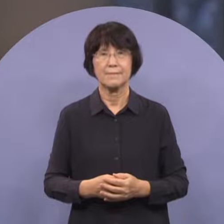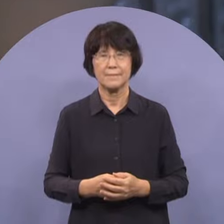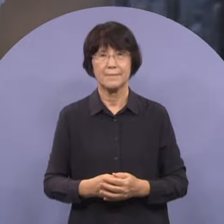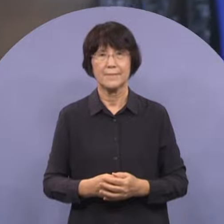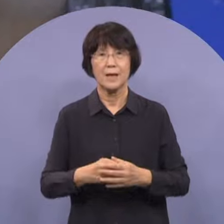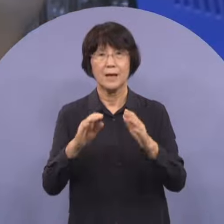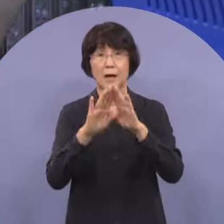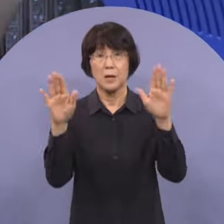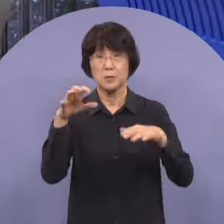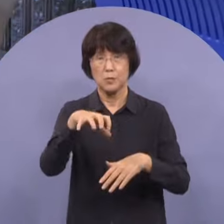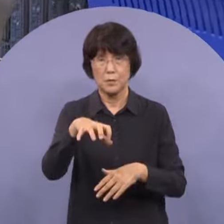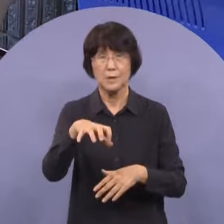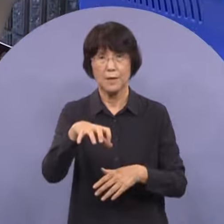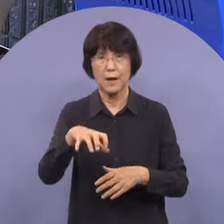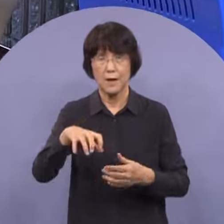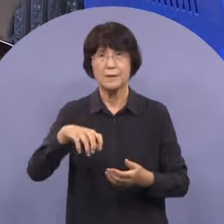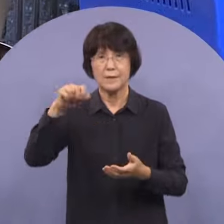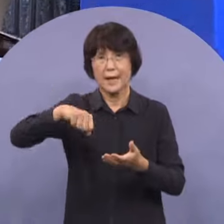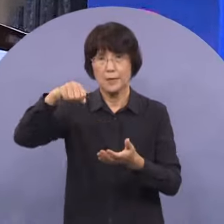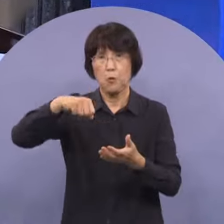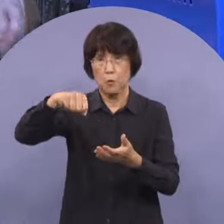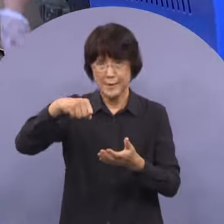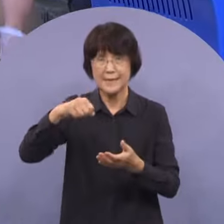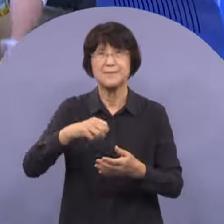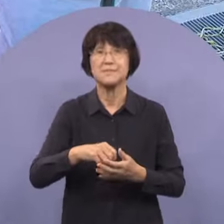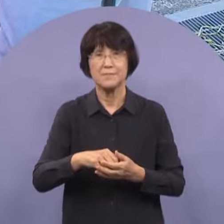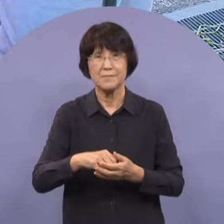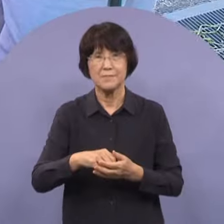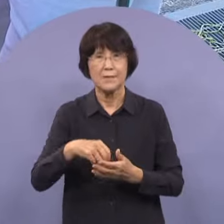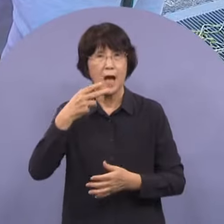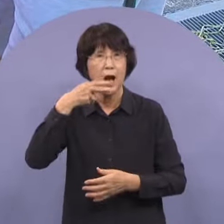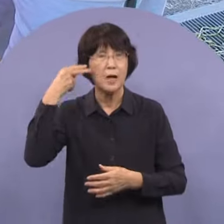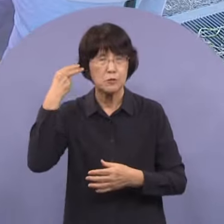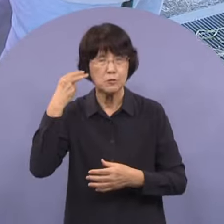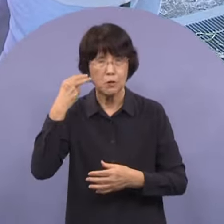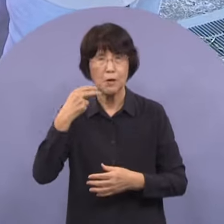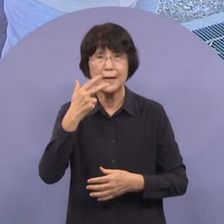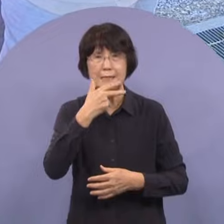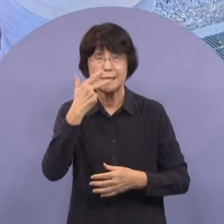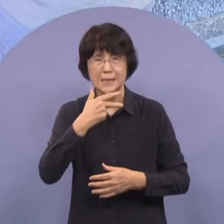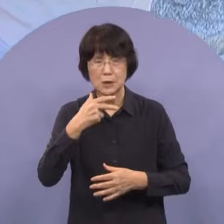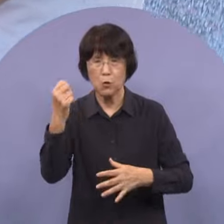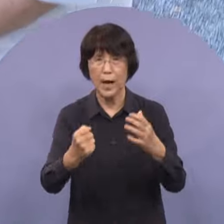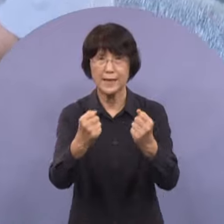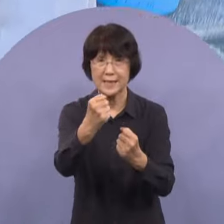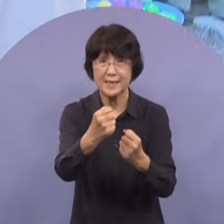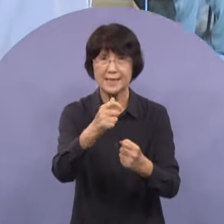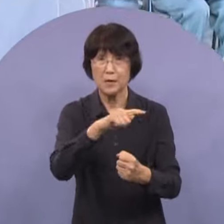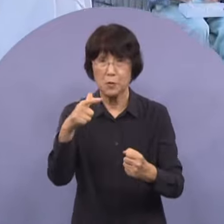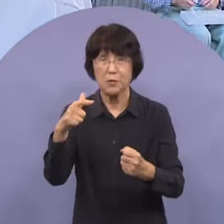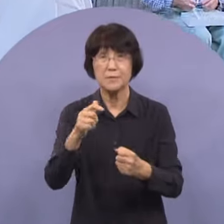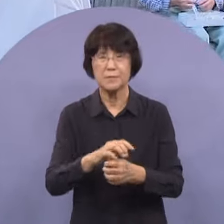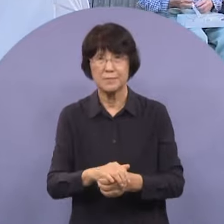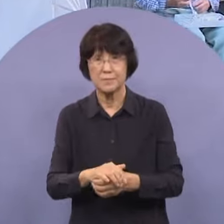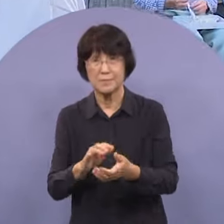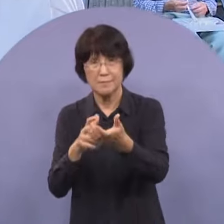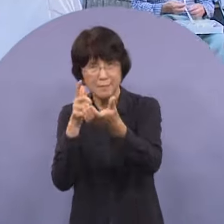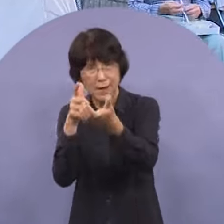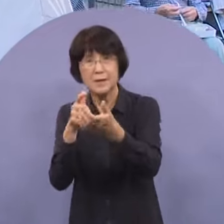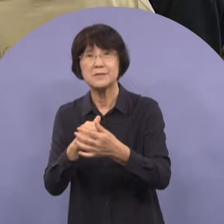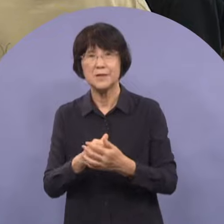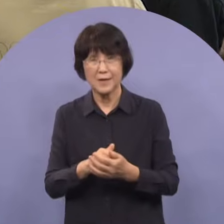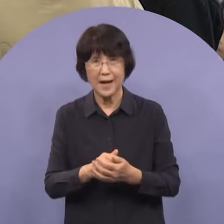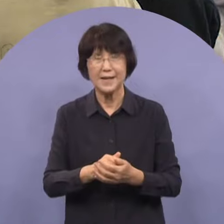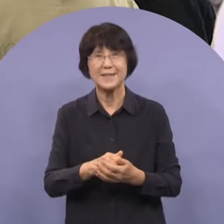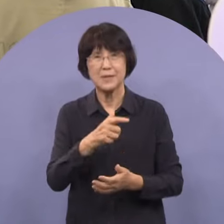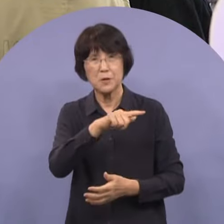会場にはフランクフルトやかき氷、鮎の塩焼きといった模擬店のほか、射的やヨーヨーすくい